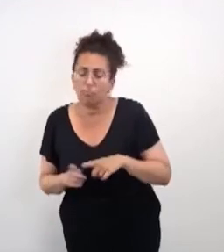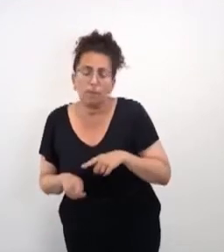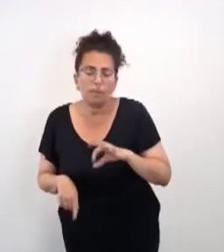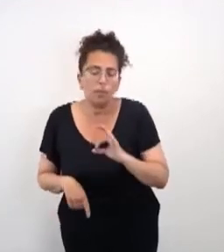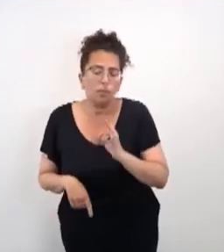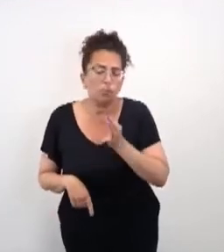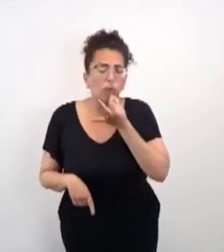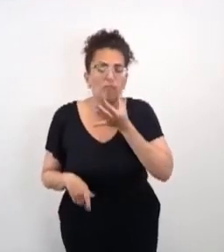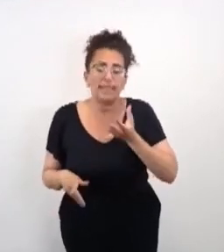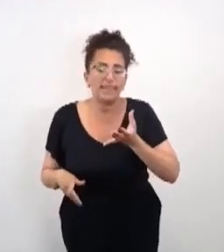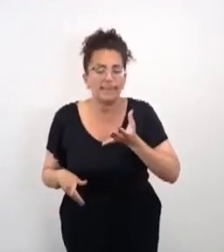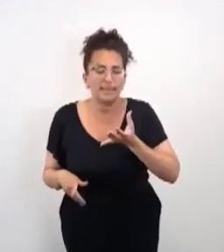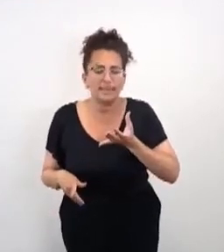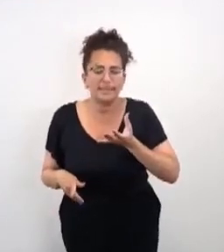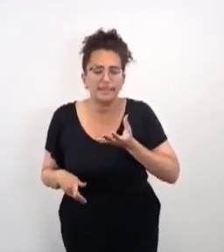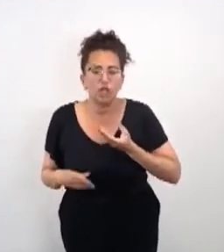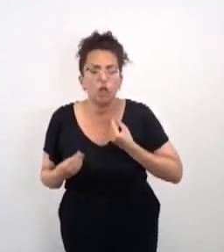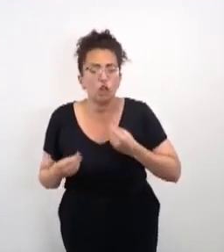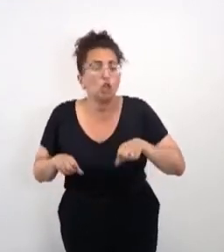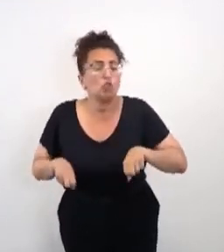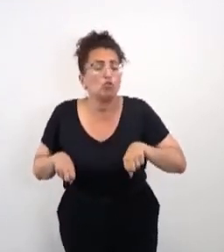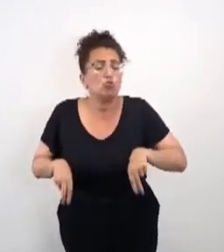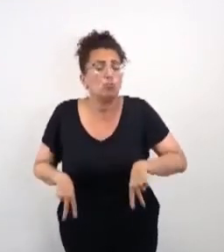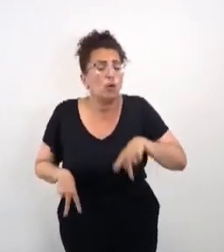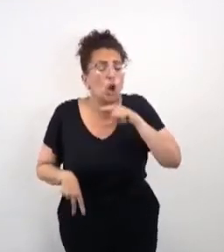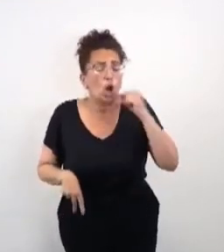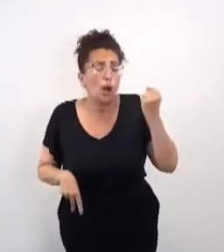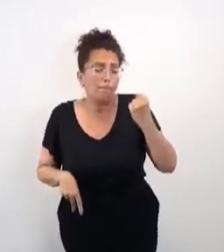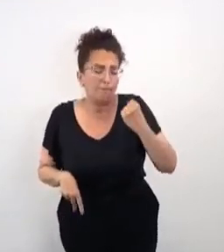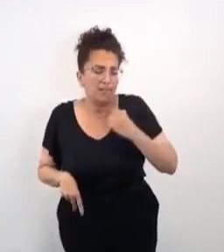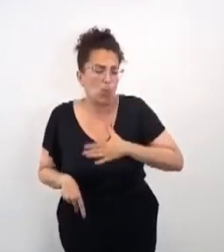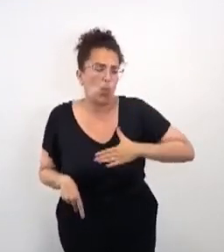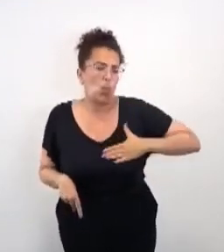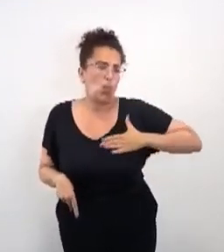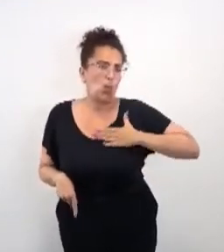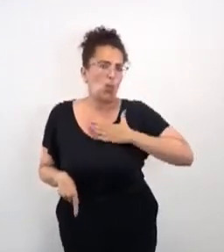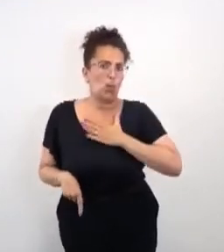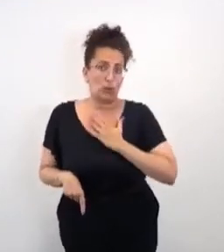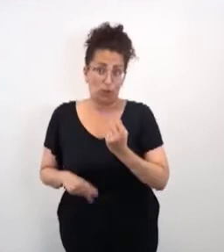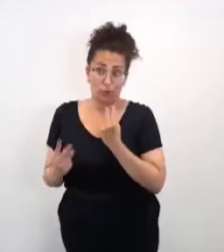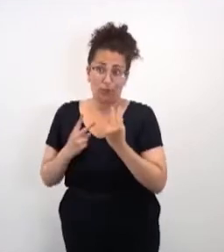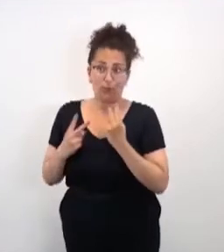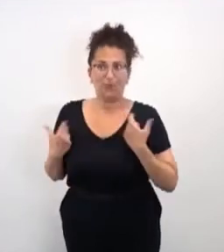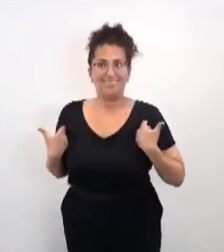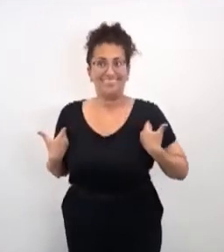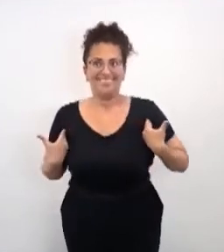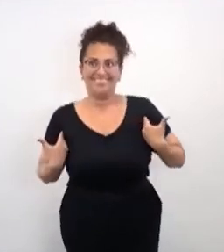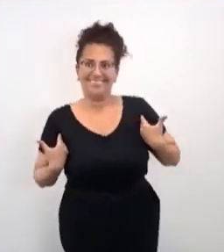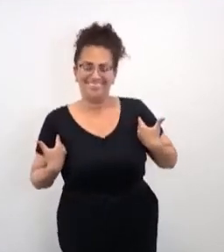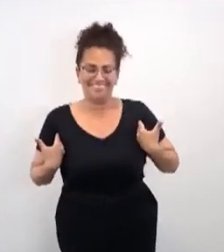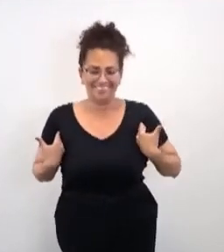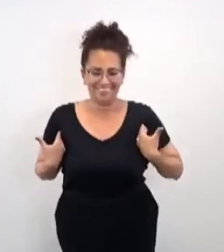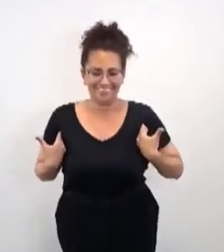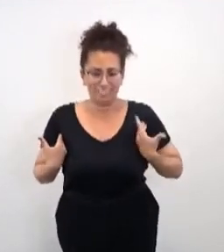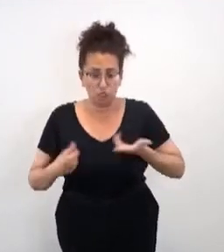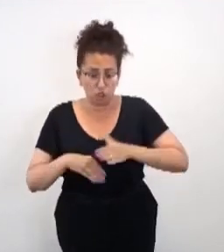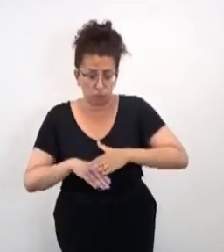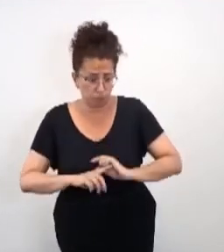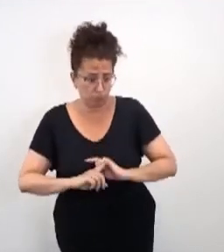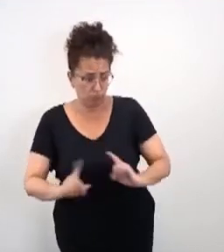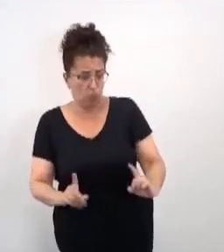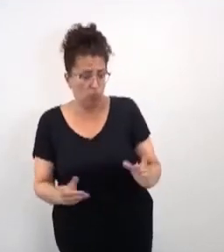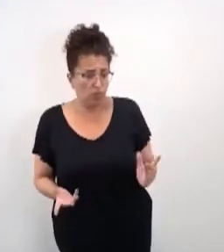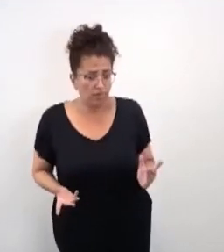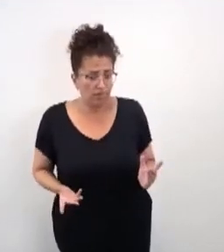pour faire plaisir à Alain Juppé par les services de l'État, ce qui n'était pas manifestement le cas, puisque c'était justement